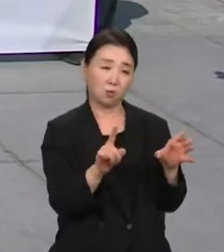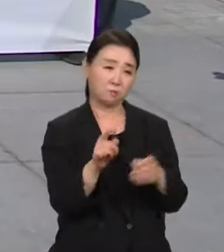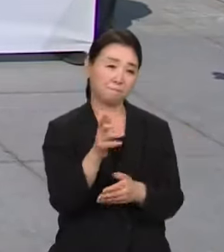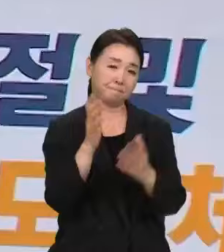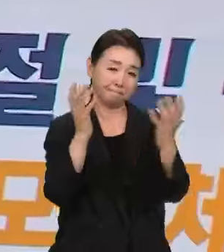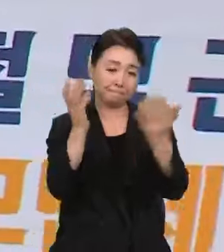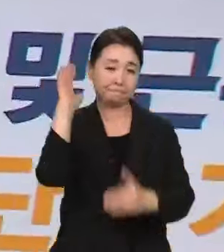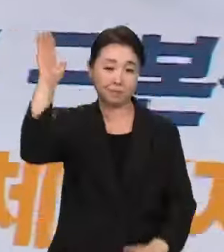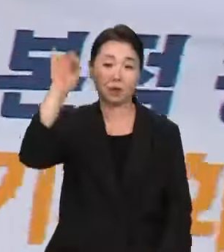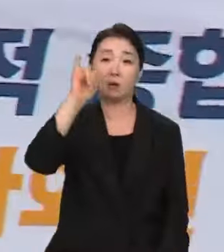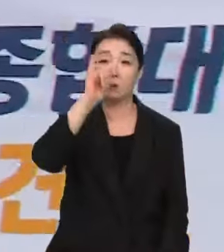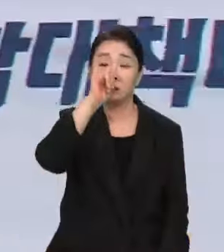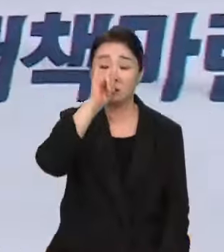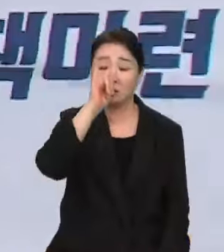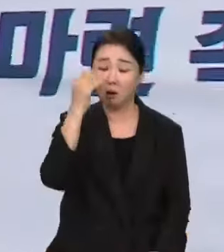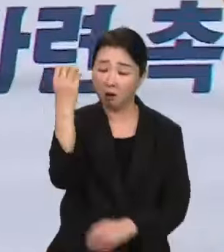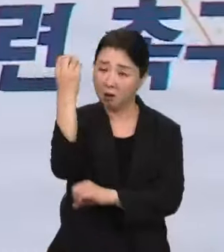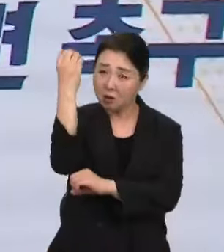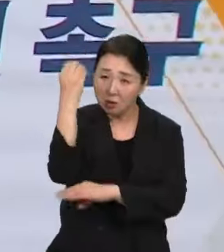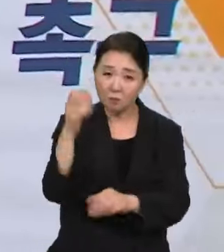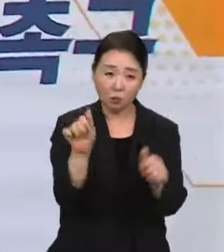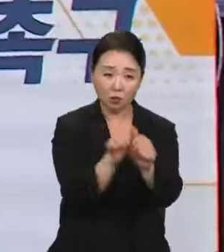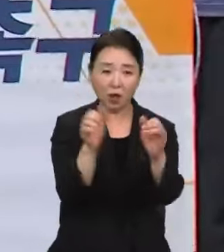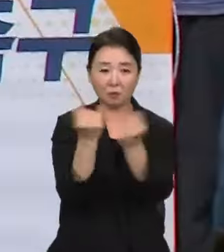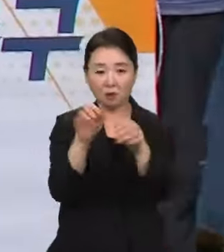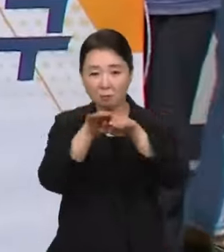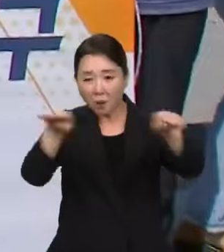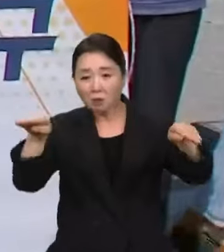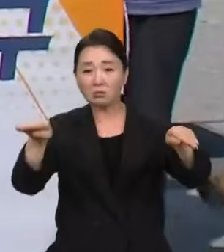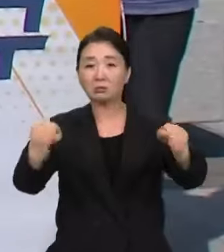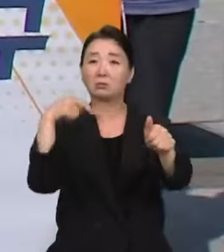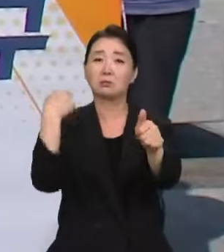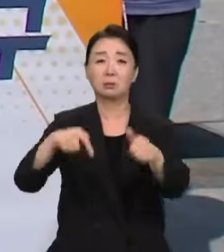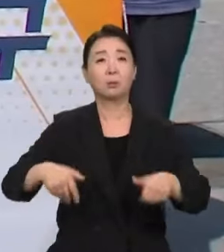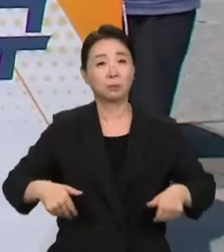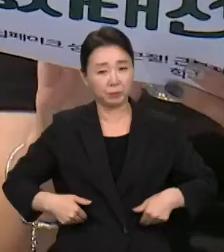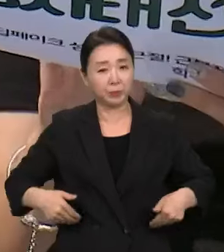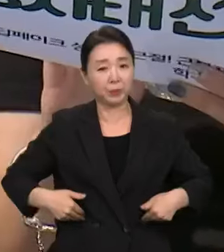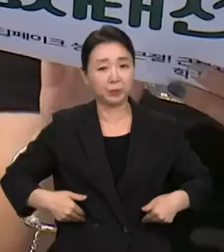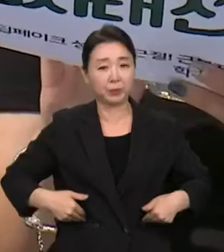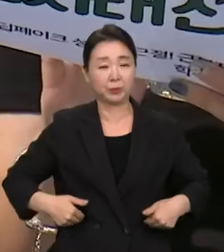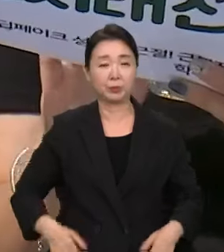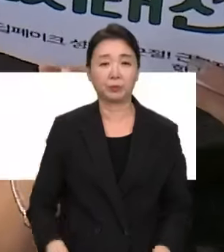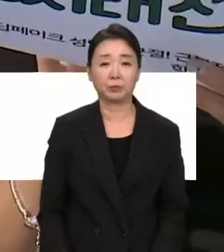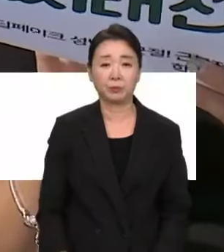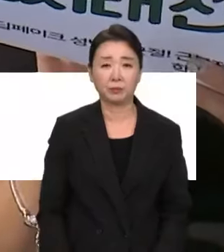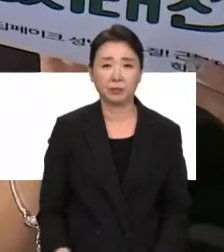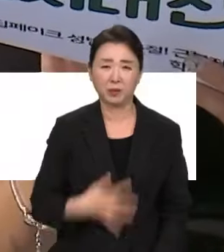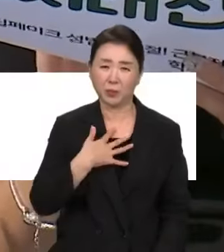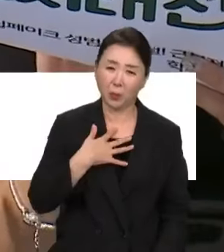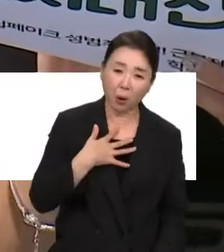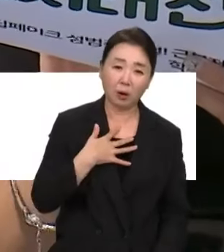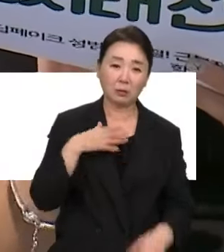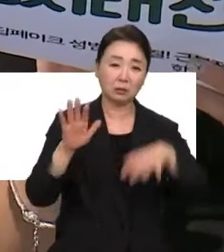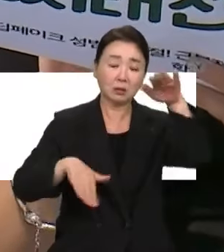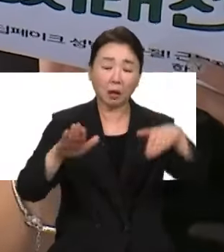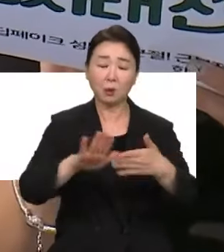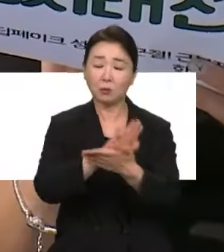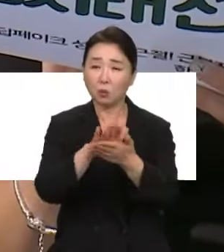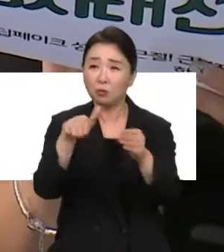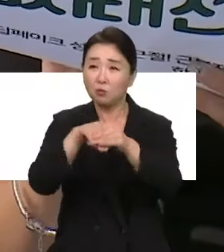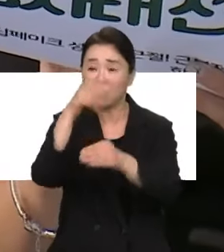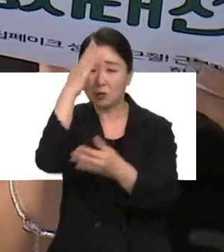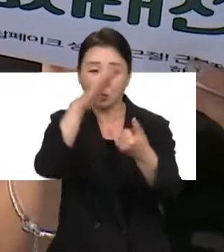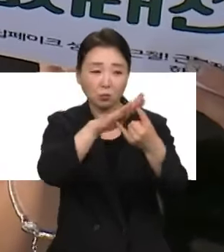열었습니다. 근본적인 성평등 교육이 필요하다고 목소리를 높였습니다. 혐오와 차별이 놀이문화가 된